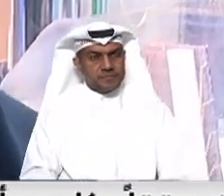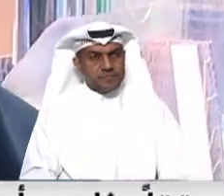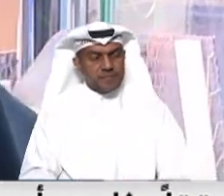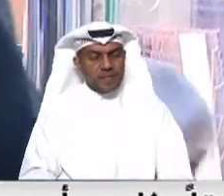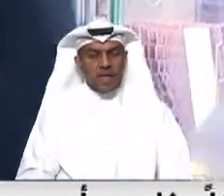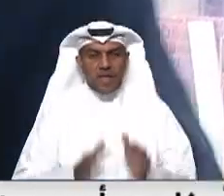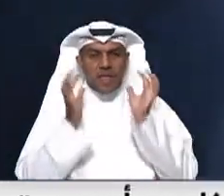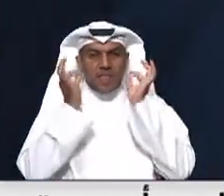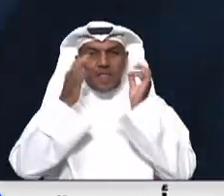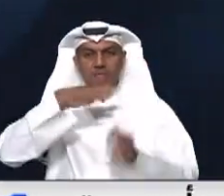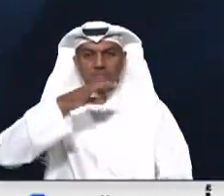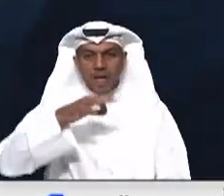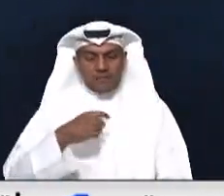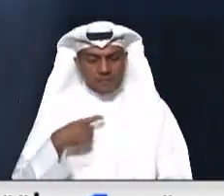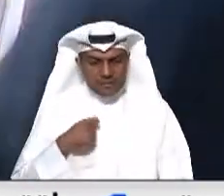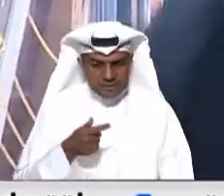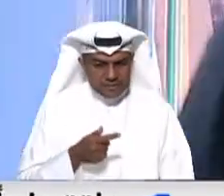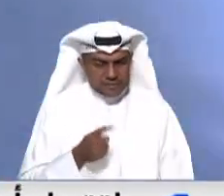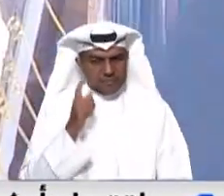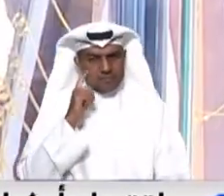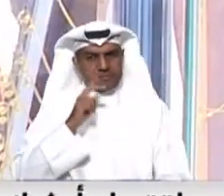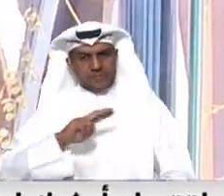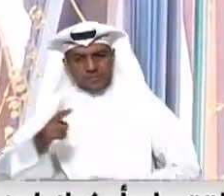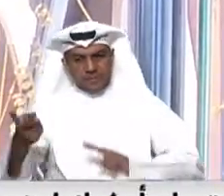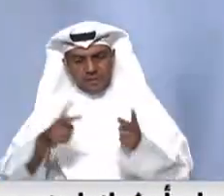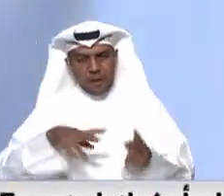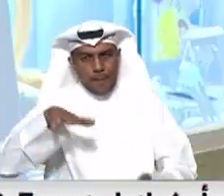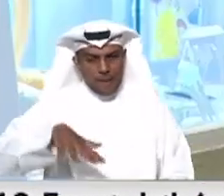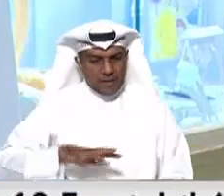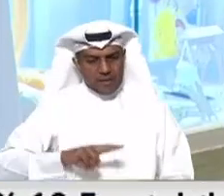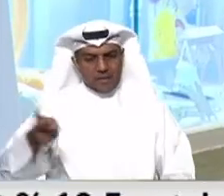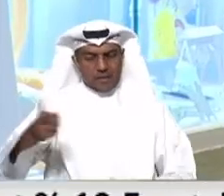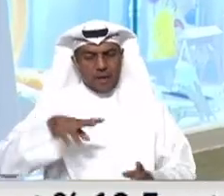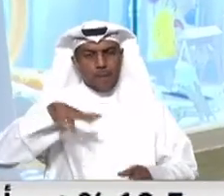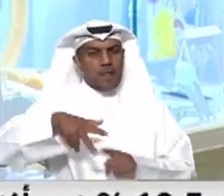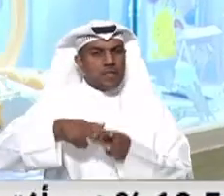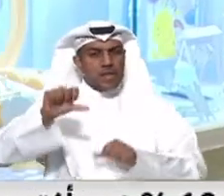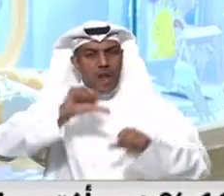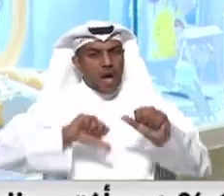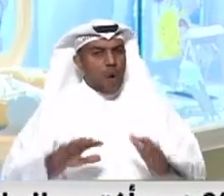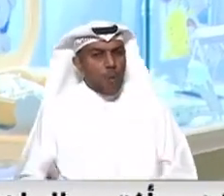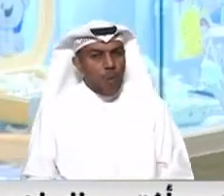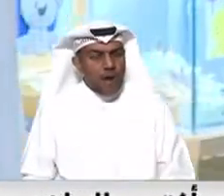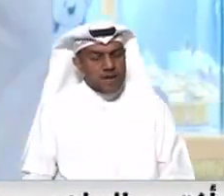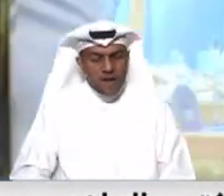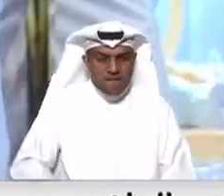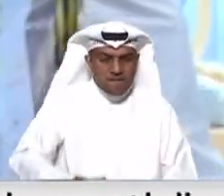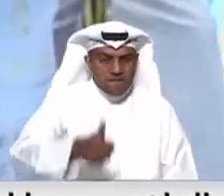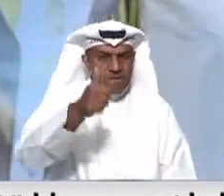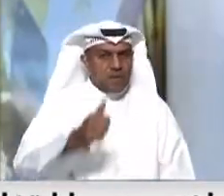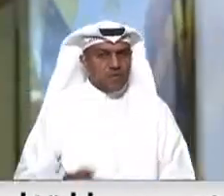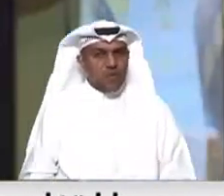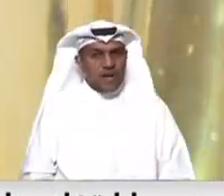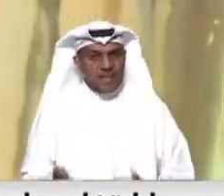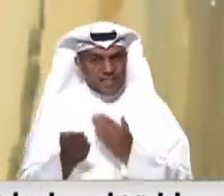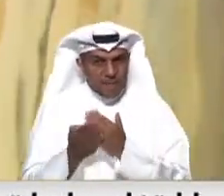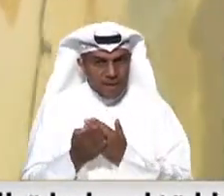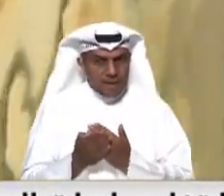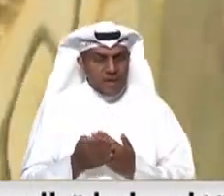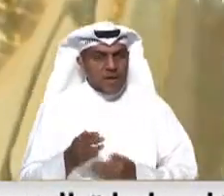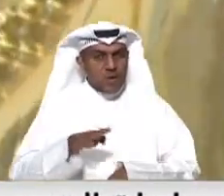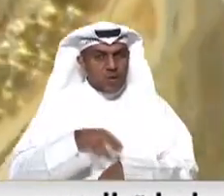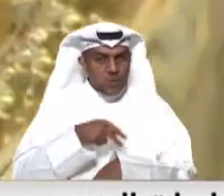البعض يتردد من شراء الذهب لاختلاف بلد المنشأ ويتساءل في حيرة أيهما أفضل، سبائك الذهب السويسرية